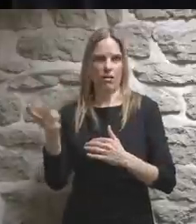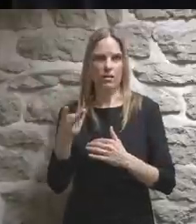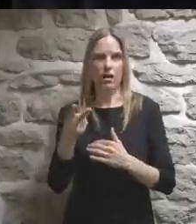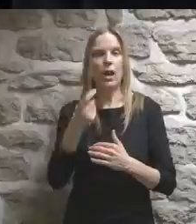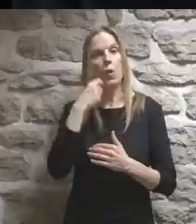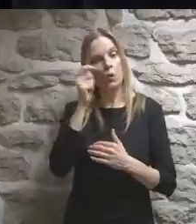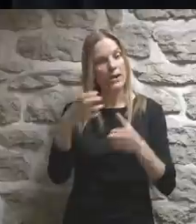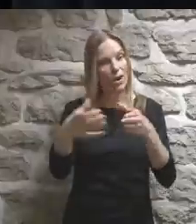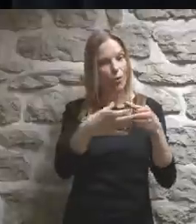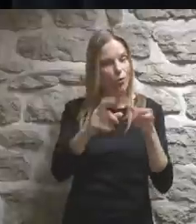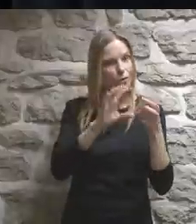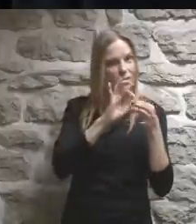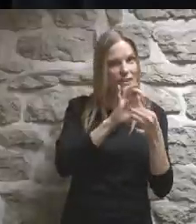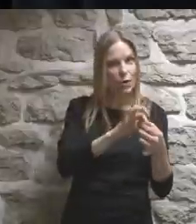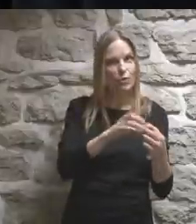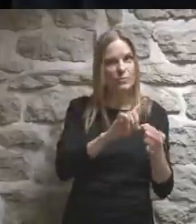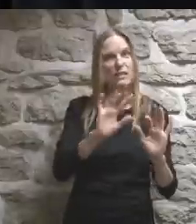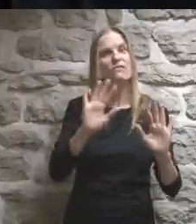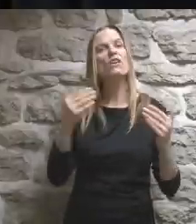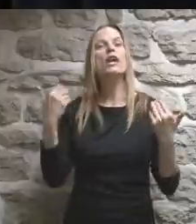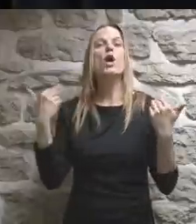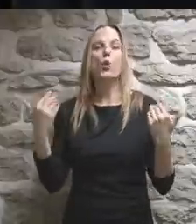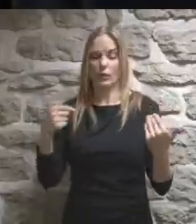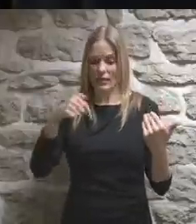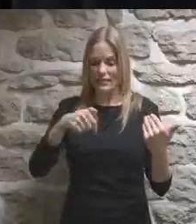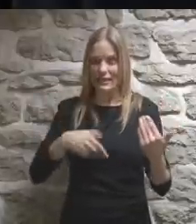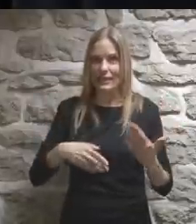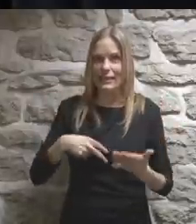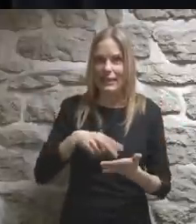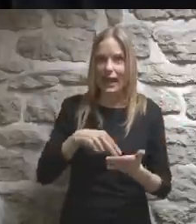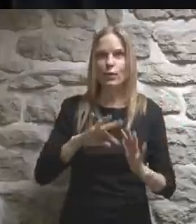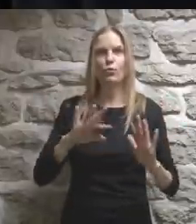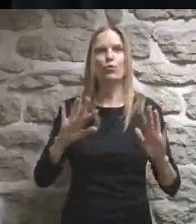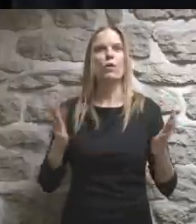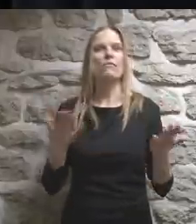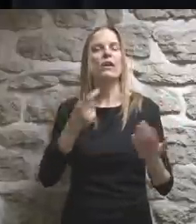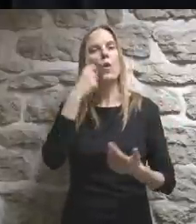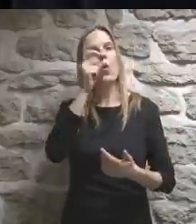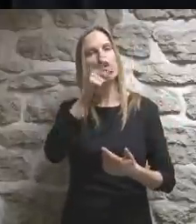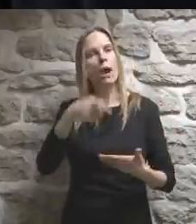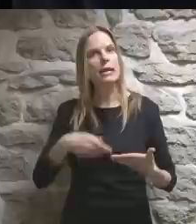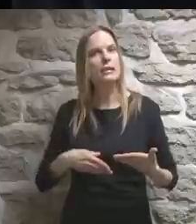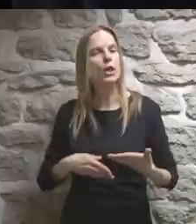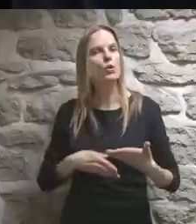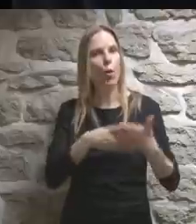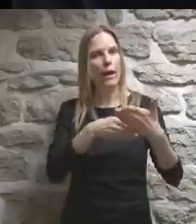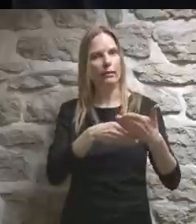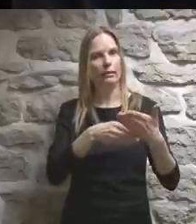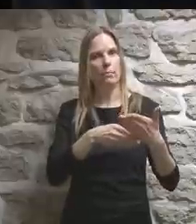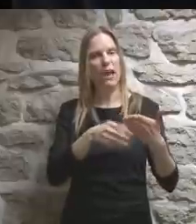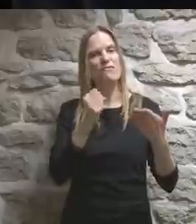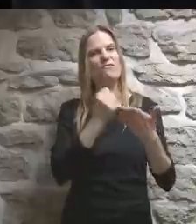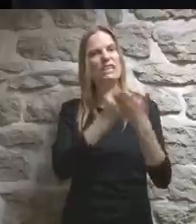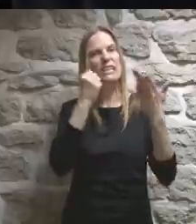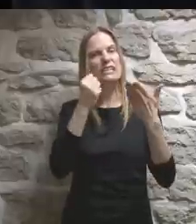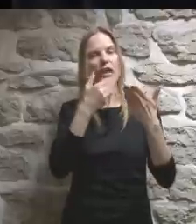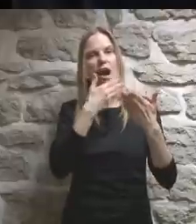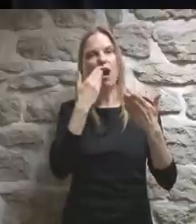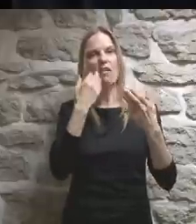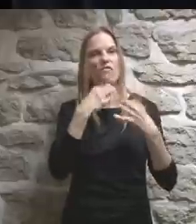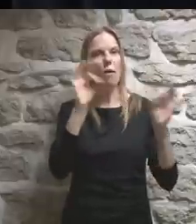aga ka seda, et kuidas me teeme ja käitume siin, kuidas me toetame neid ukrainlasi, kes näiteks viisavabalt